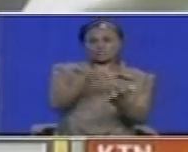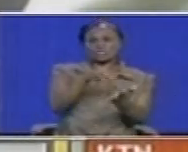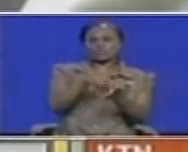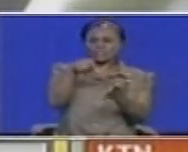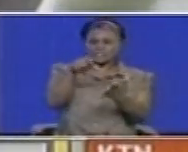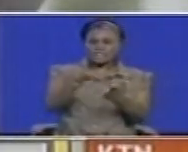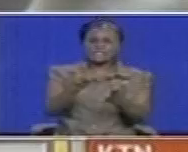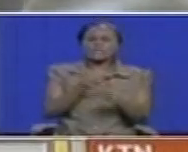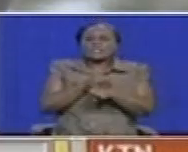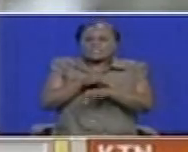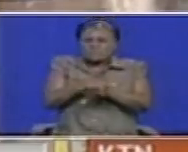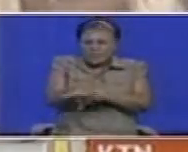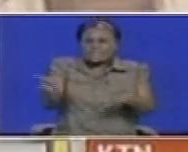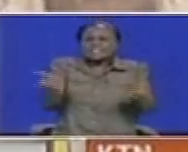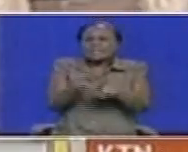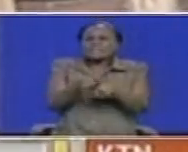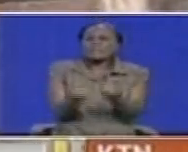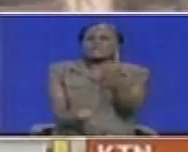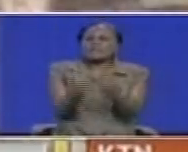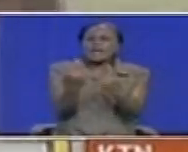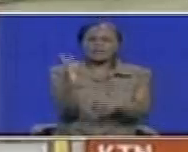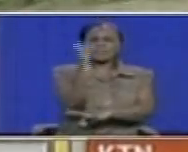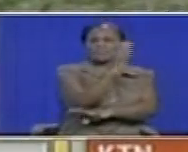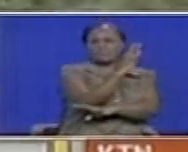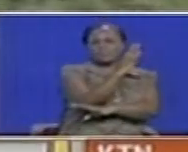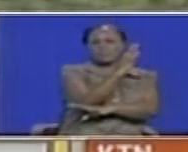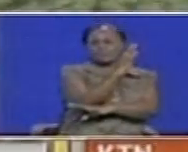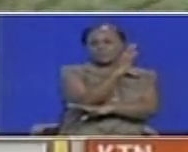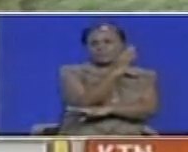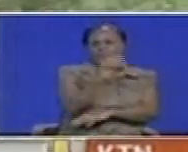inayoenea kama moto jangwani? Busa. Saida Swale, KTN Leo.